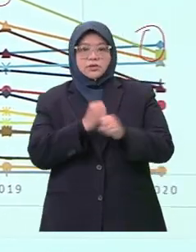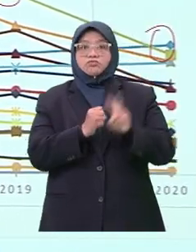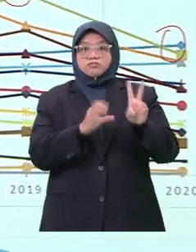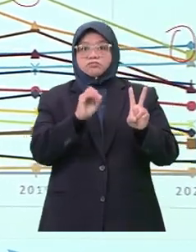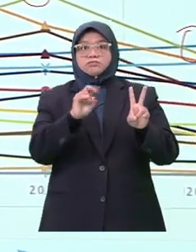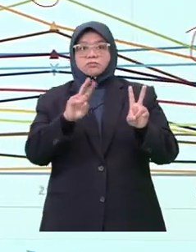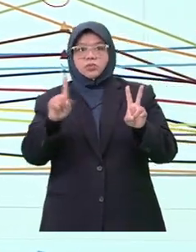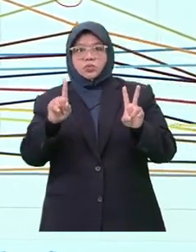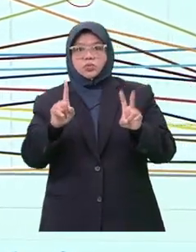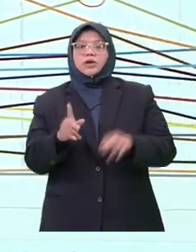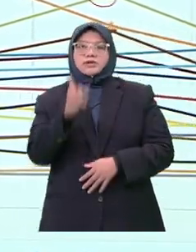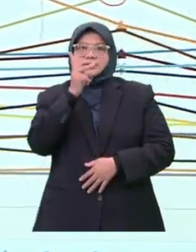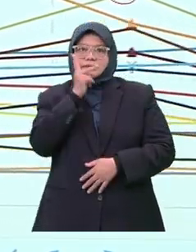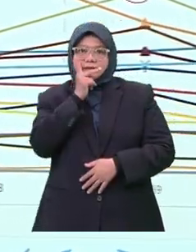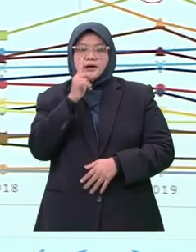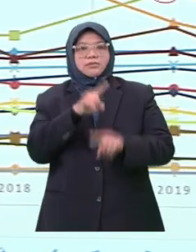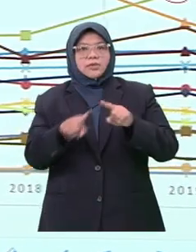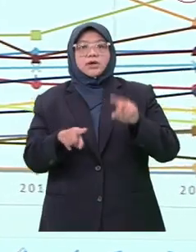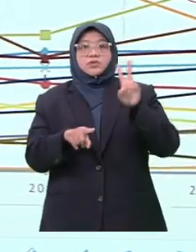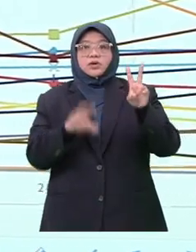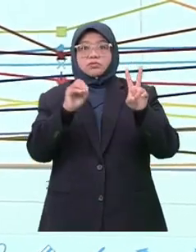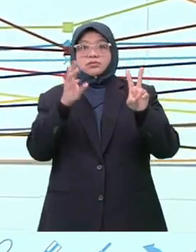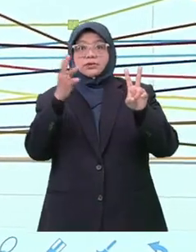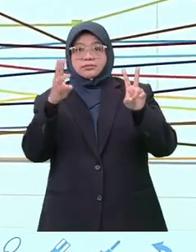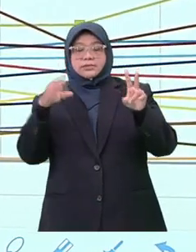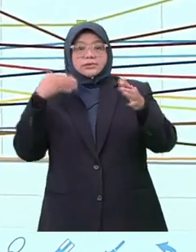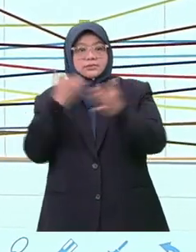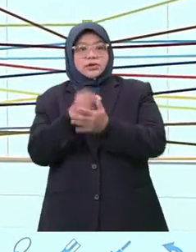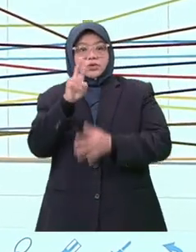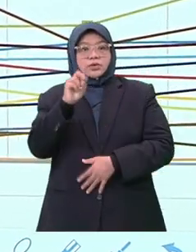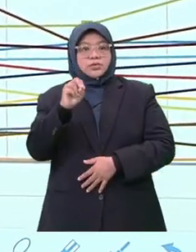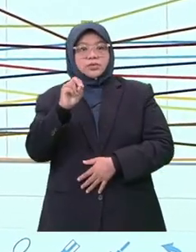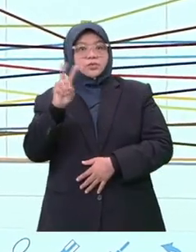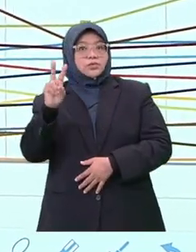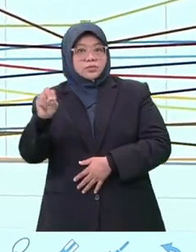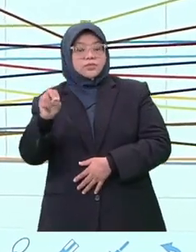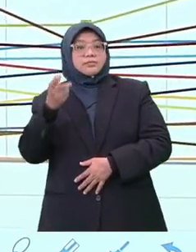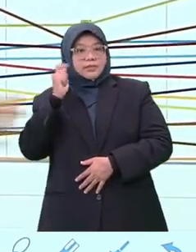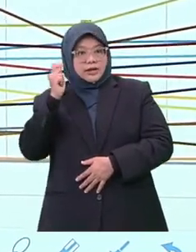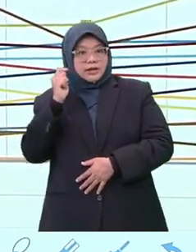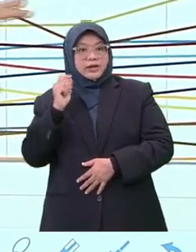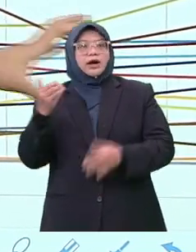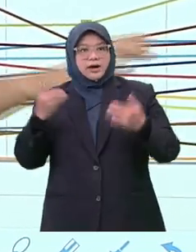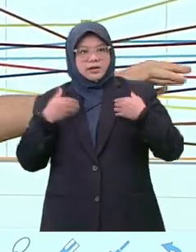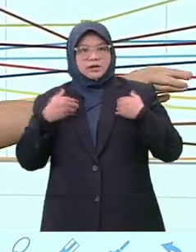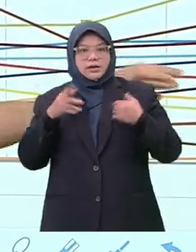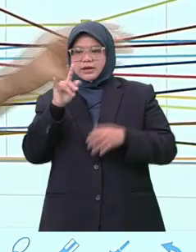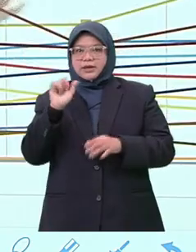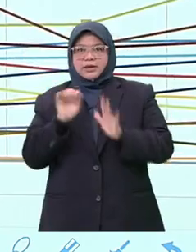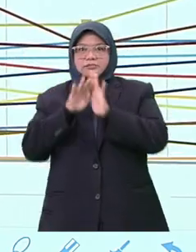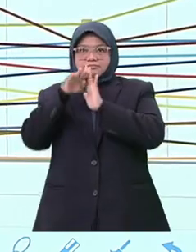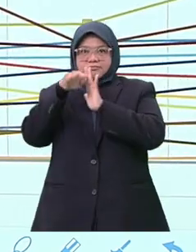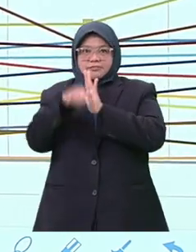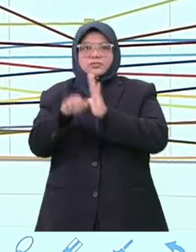angkanya tertinggi di Kedah tetapi pada tahun 2016 hingga tahun ke 2020 terdapat saksikan bahwa penurunan Q secara keseluruhan